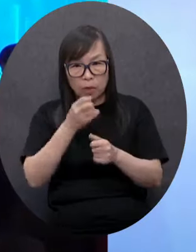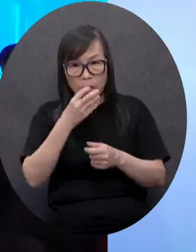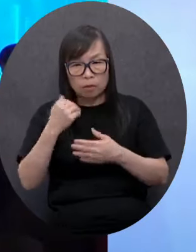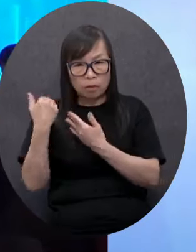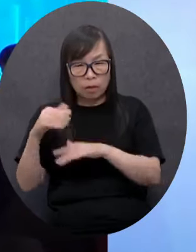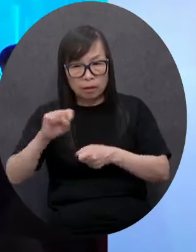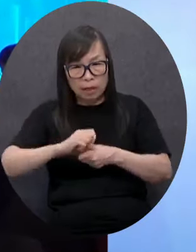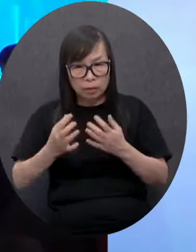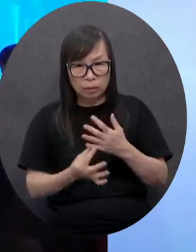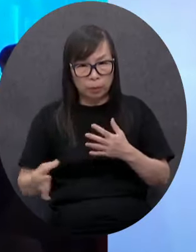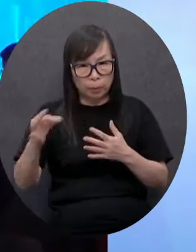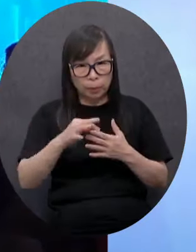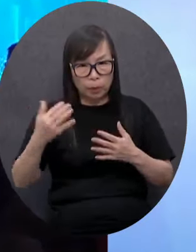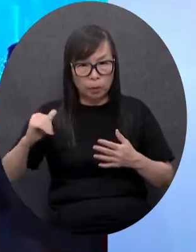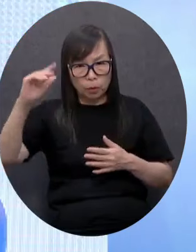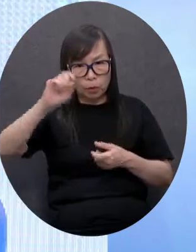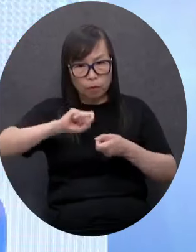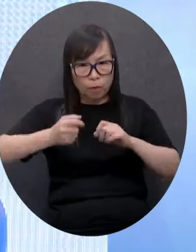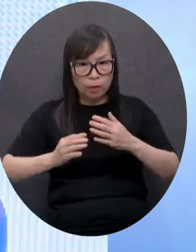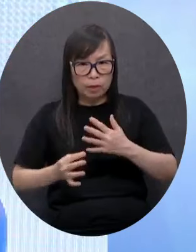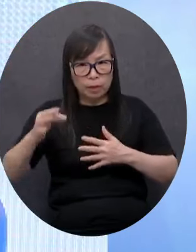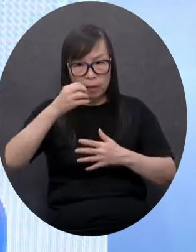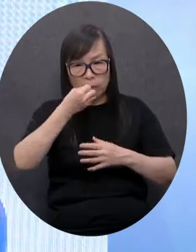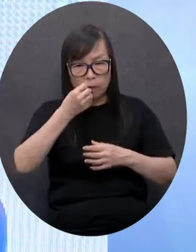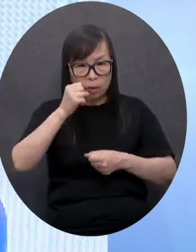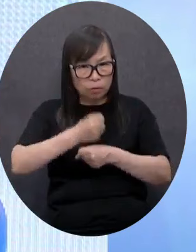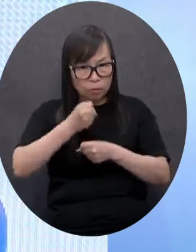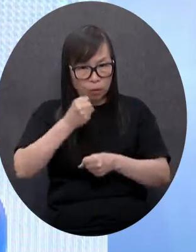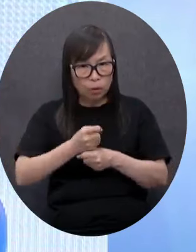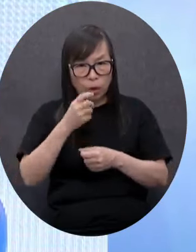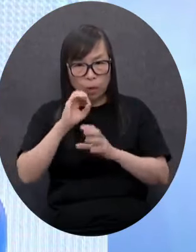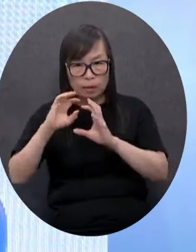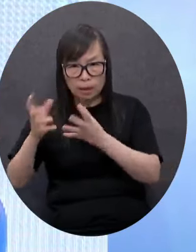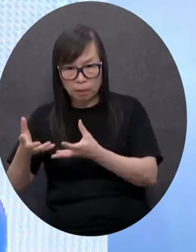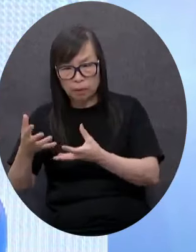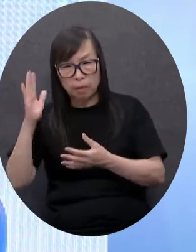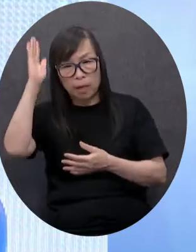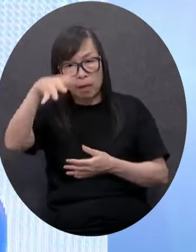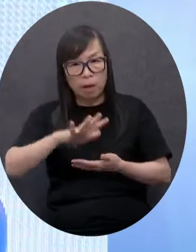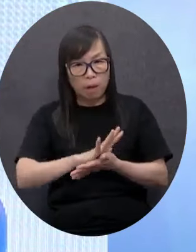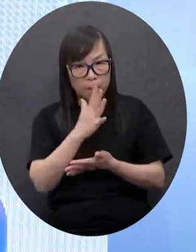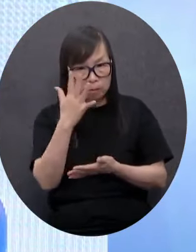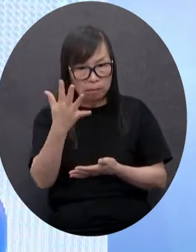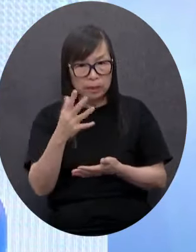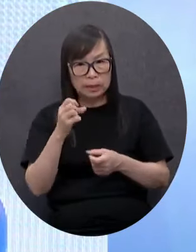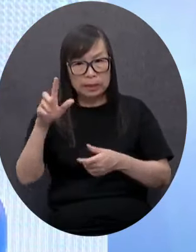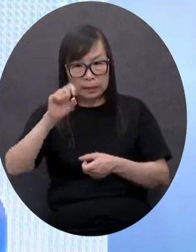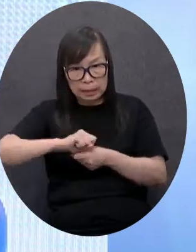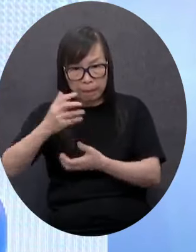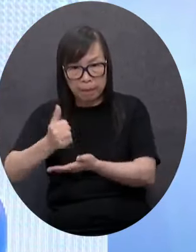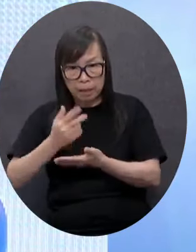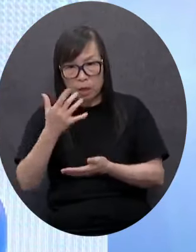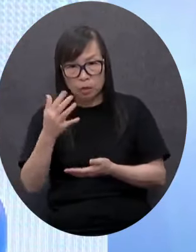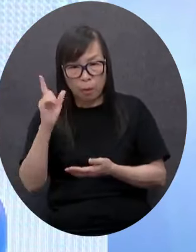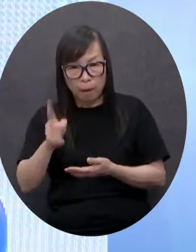加速升级，并以高科技升级香港制造。他说集团会在未来五年增聘几百个